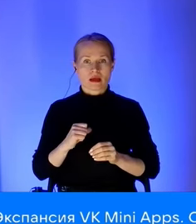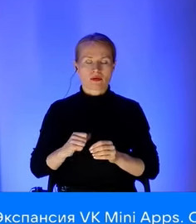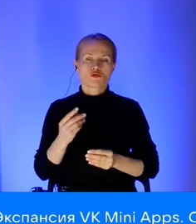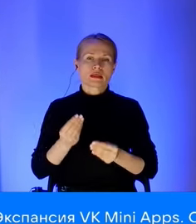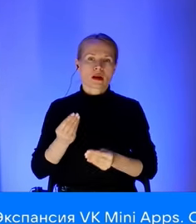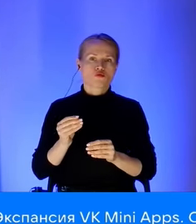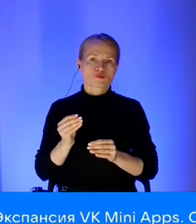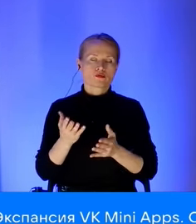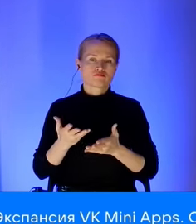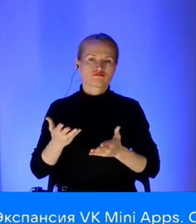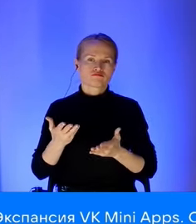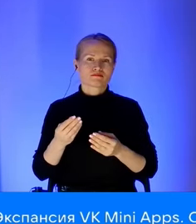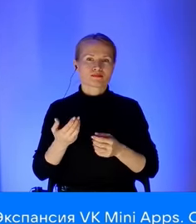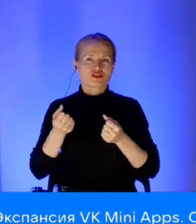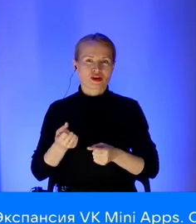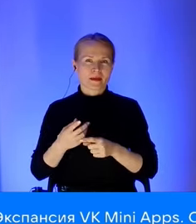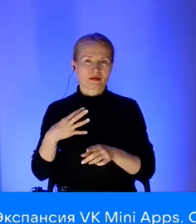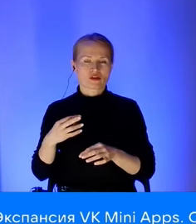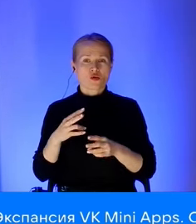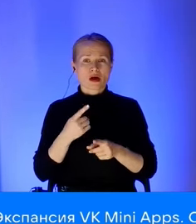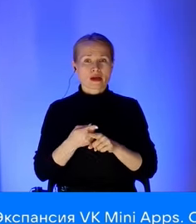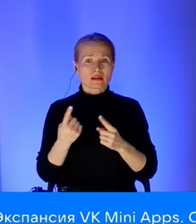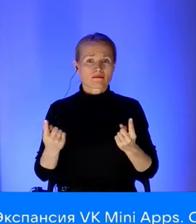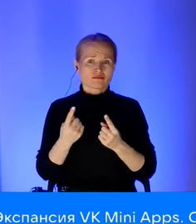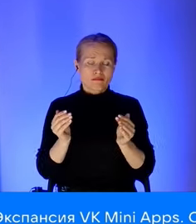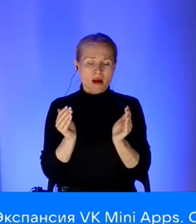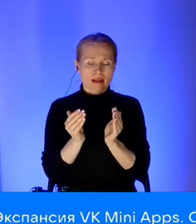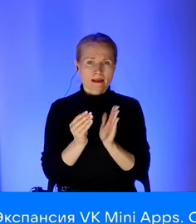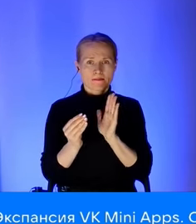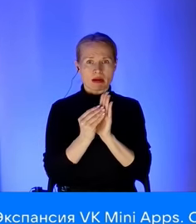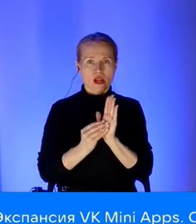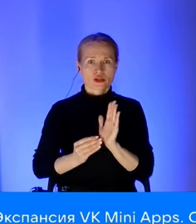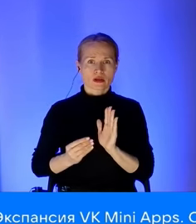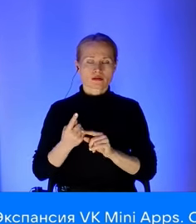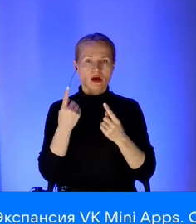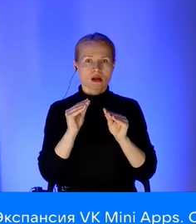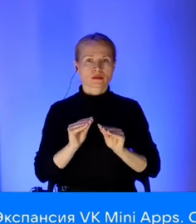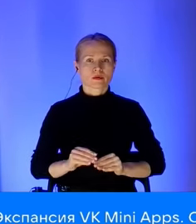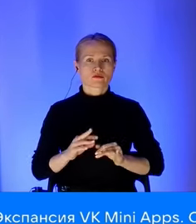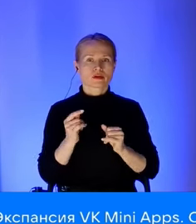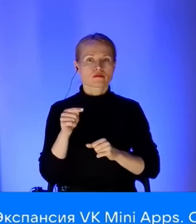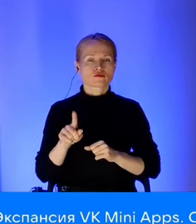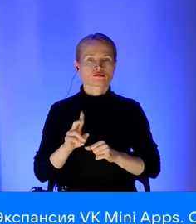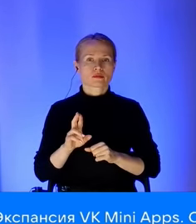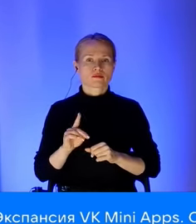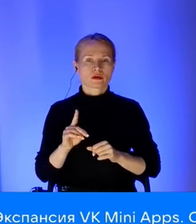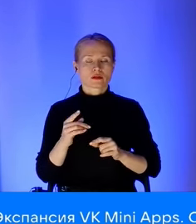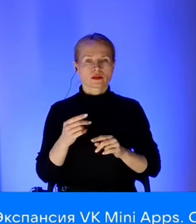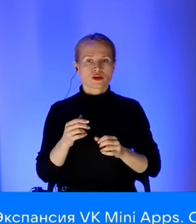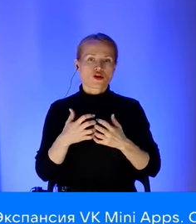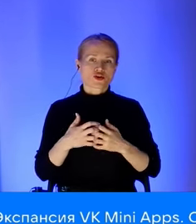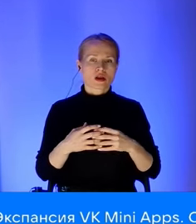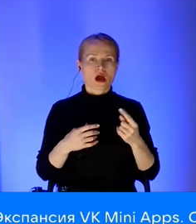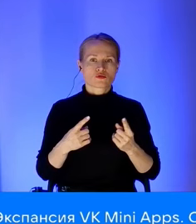могут весить побольше, но в основном это очень маленькие JS-ные приложения, которые разрабатываются для того, чтобы они решали какую-то